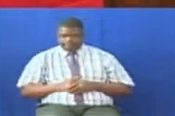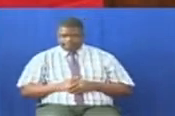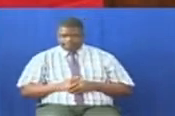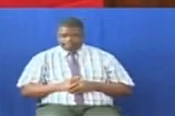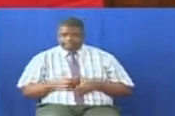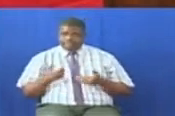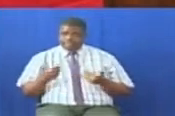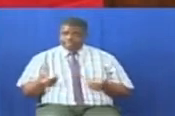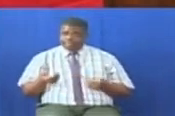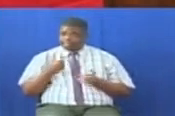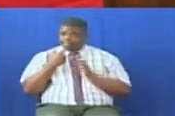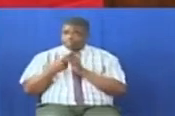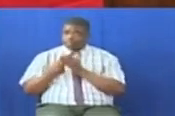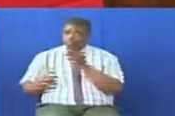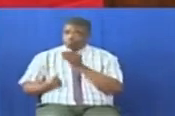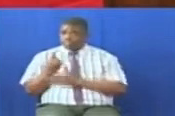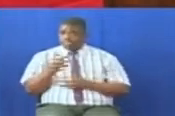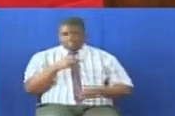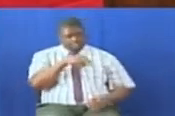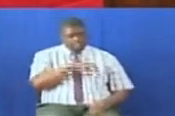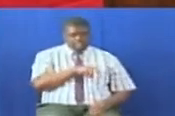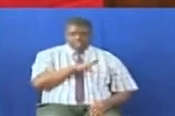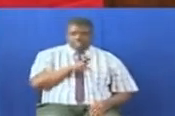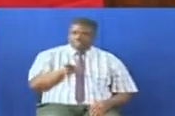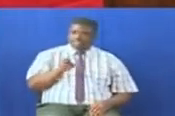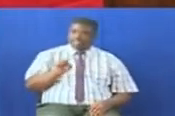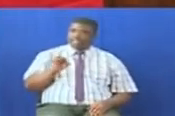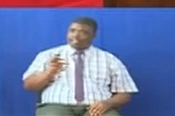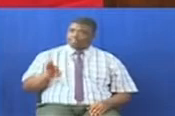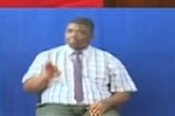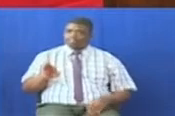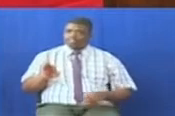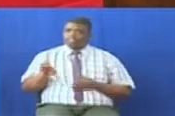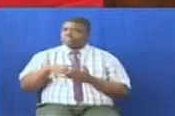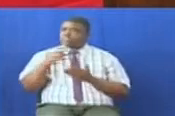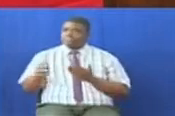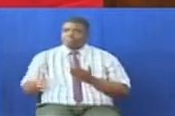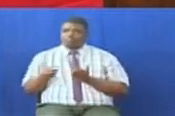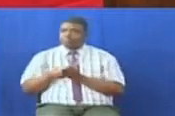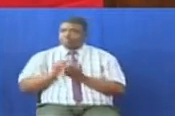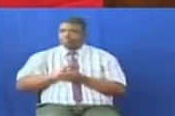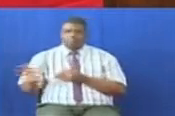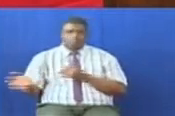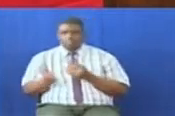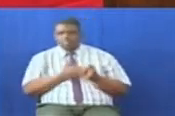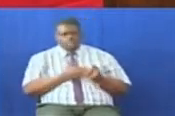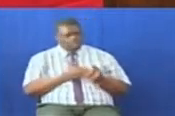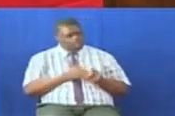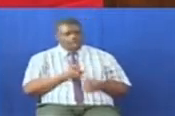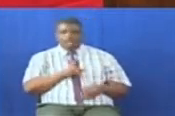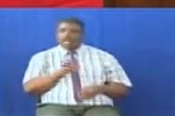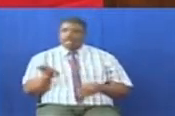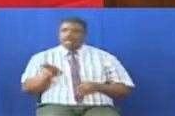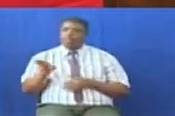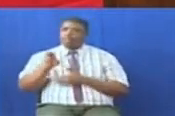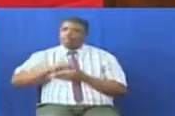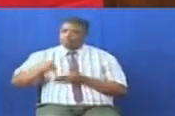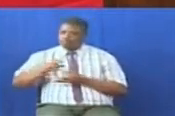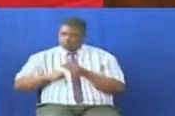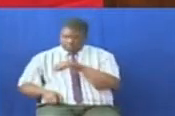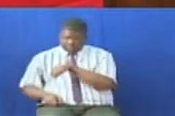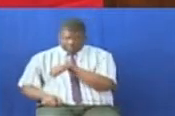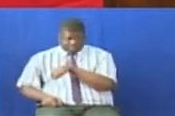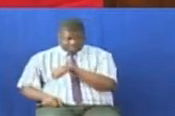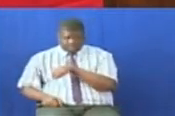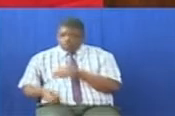kwamba NHIF imeshindwa kurejesha pesa kwenye halmashauri, halmashauri hizi